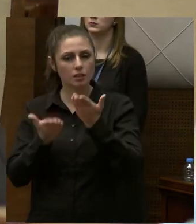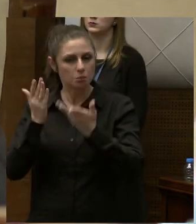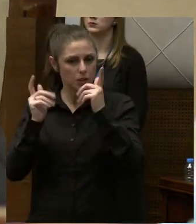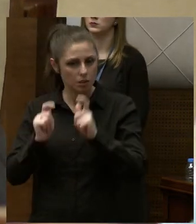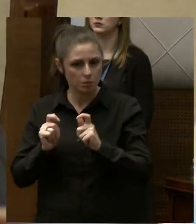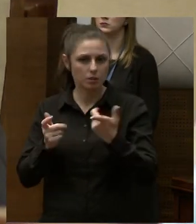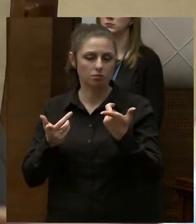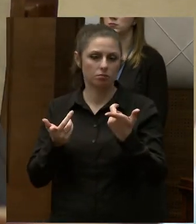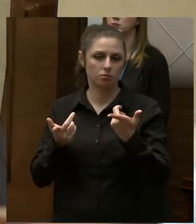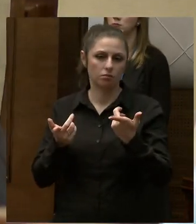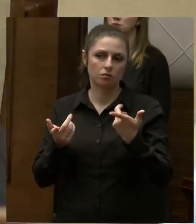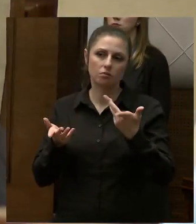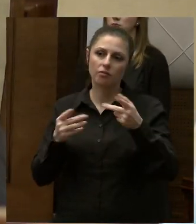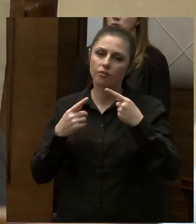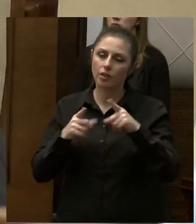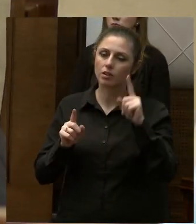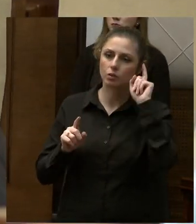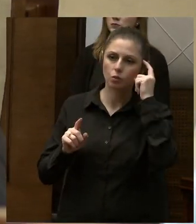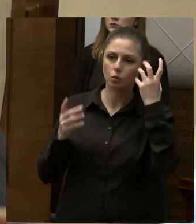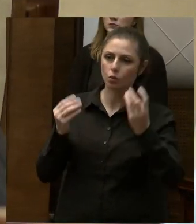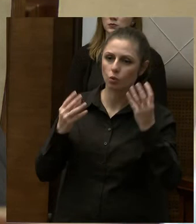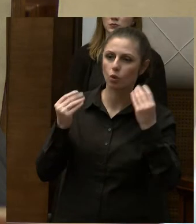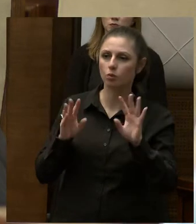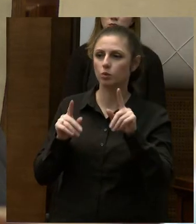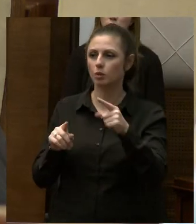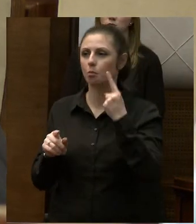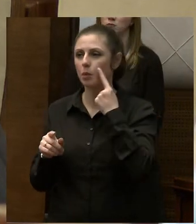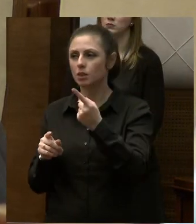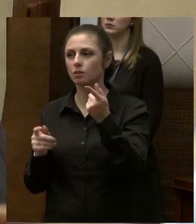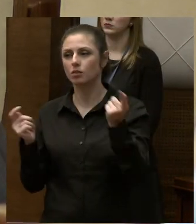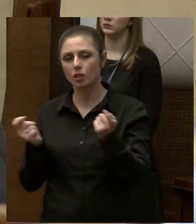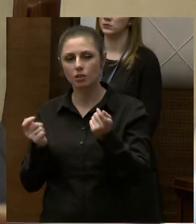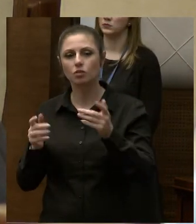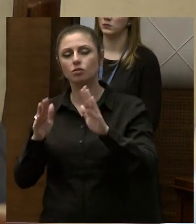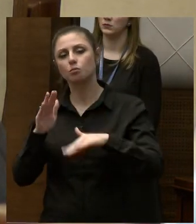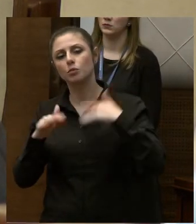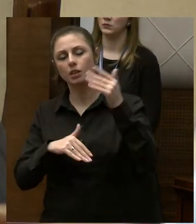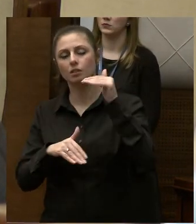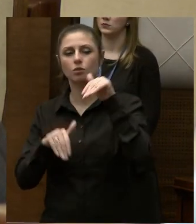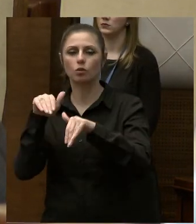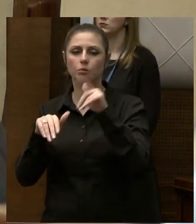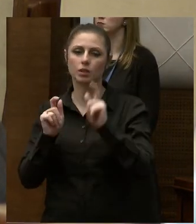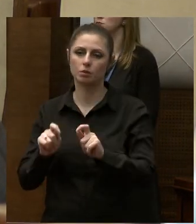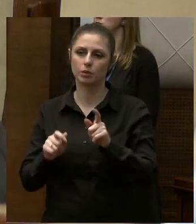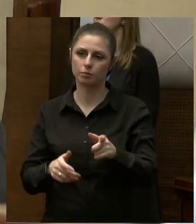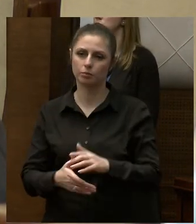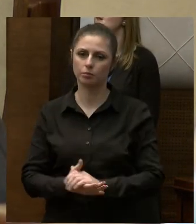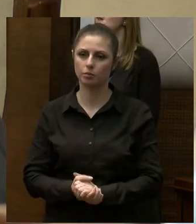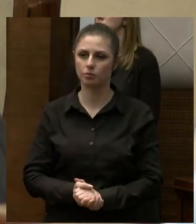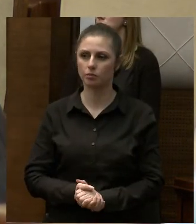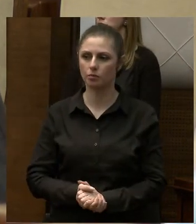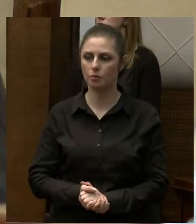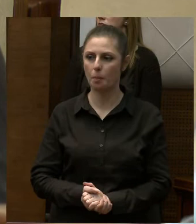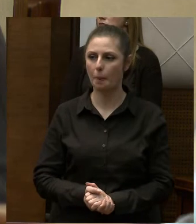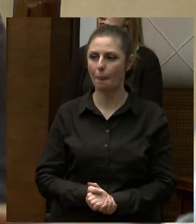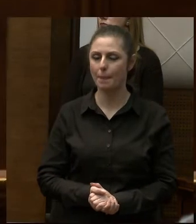tahsis edilebilir mi? Ya da farklı bir nokta değerlendirilebilir mi? Eğitim komisyonundaki kardeşlerimiz bir çalışsa. Bir dahaki meclisi oylasak daha uygun olur diye düşünüyoruz. Bir dahaki mecliste